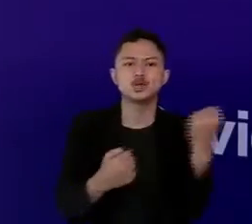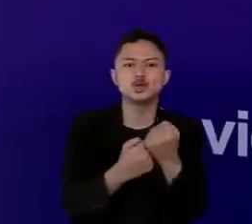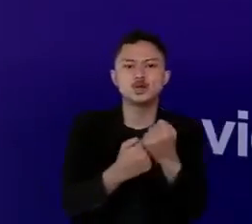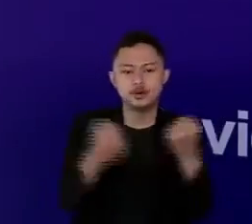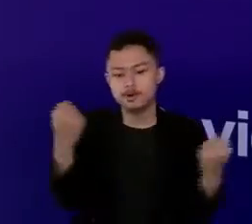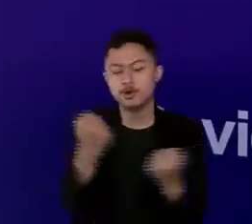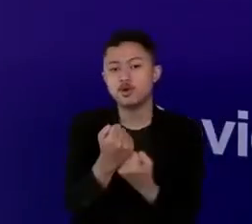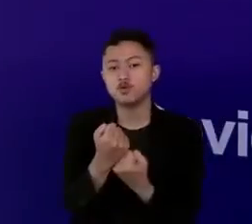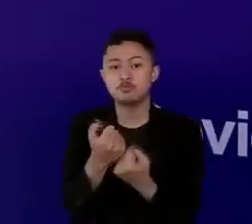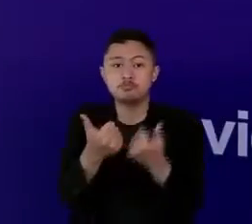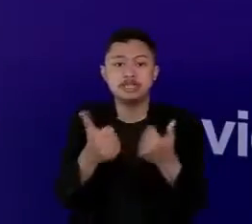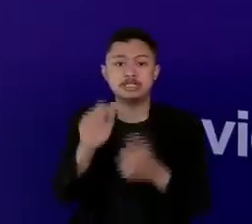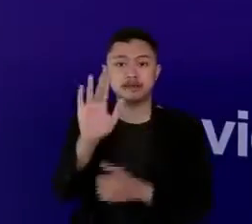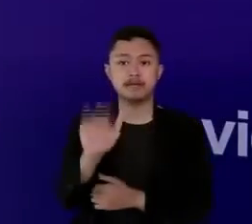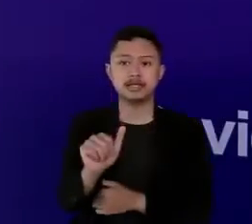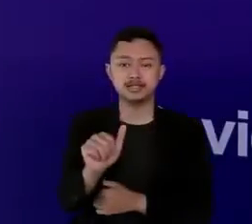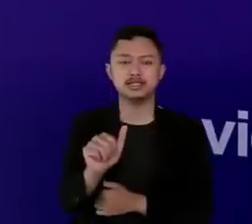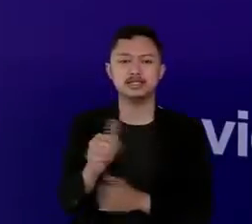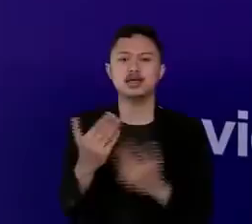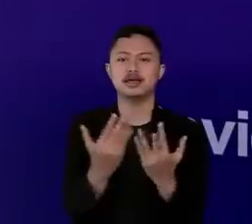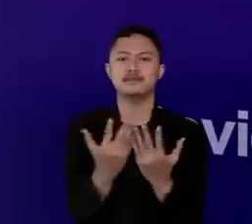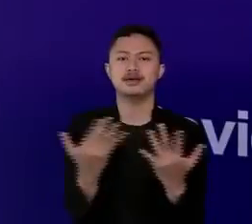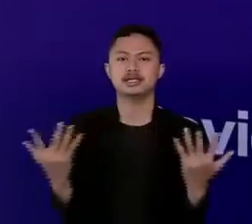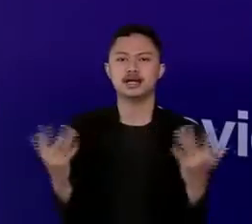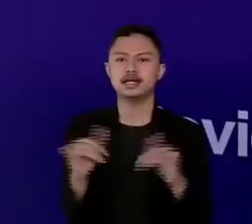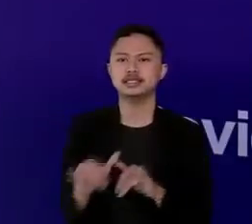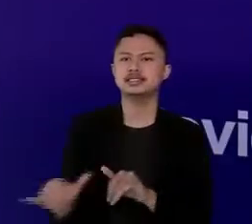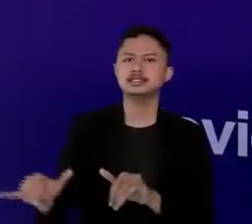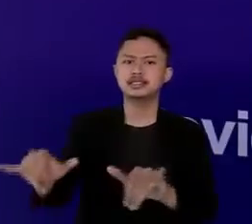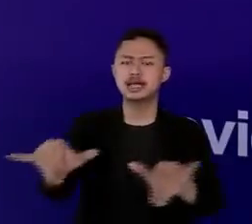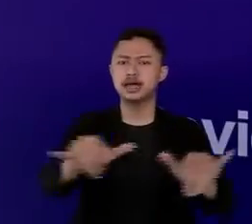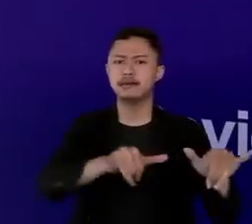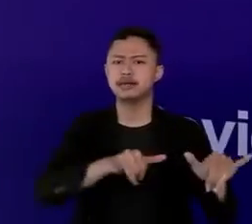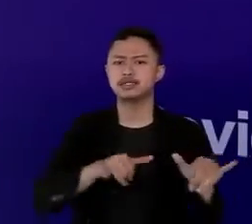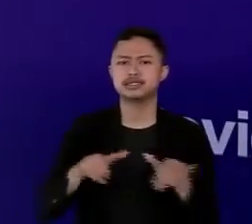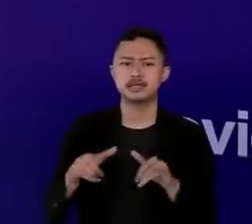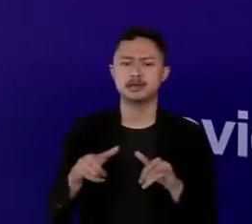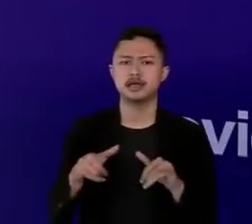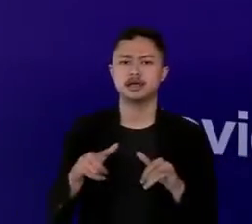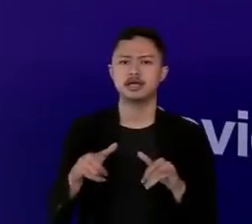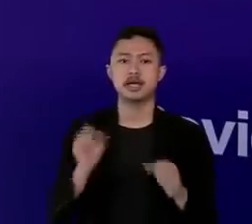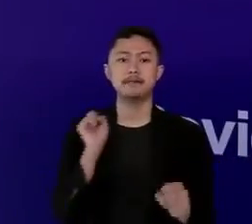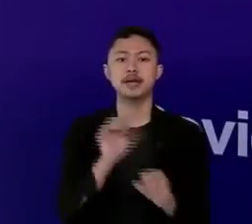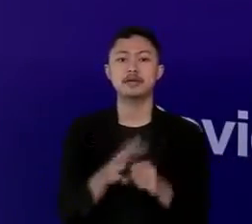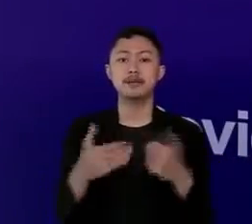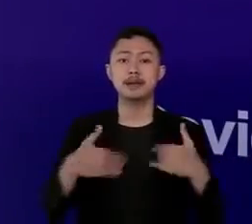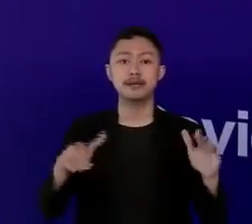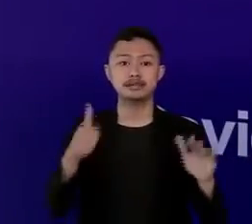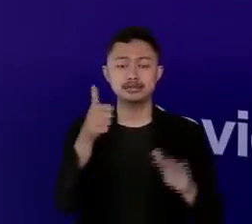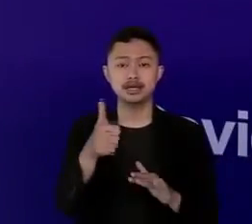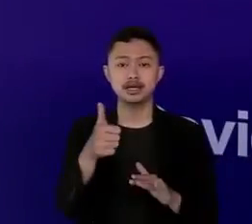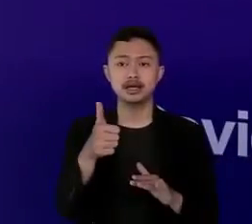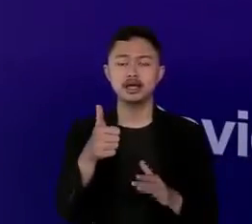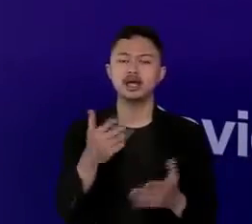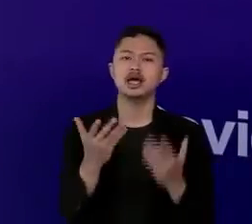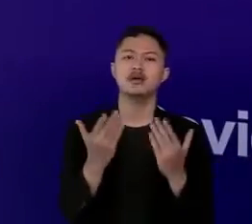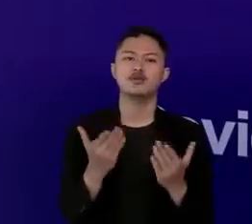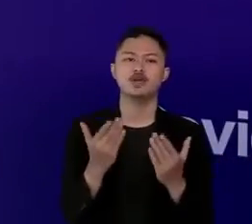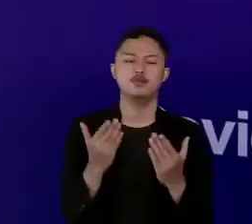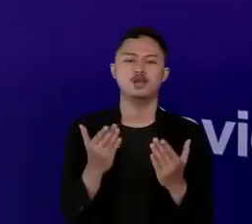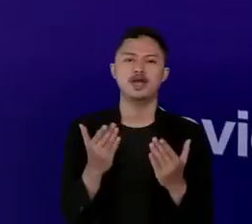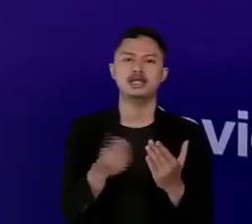pemerintah dan rakyat masyarakat sama-sama ingin terbebas menghadapi vaname ini mestinya sih kita